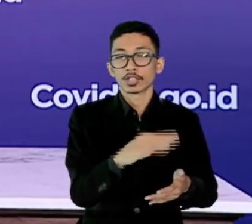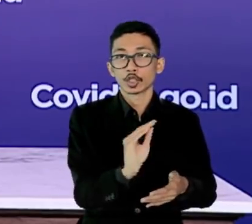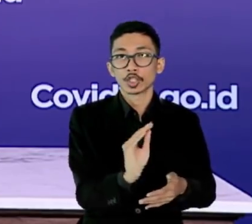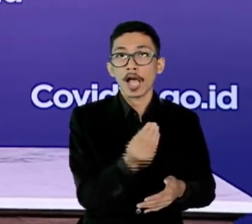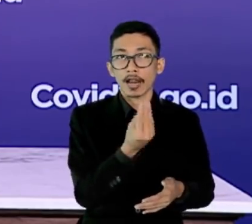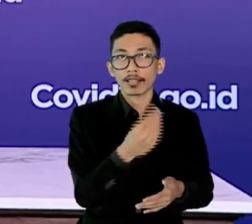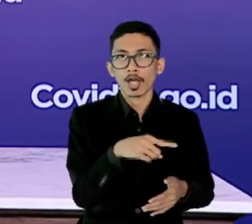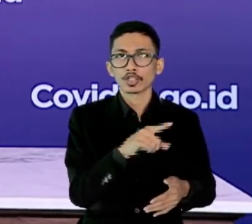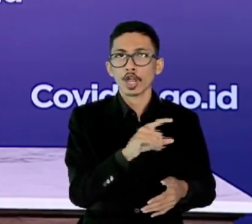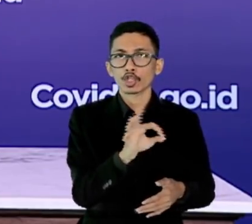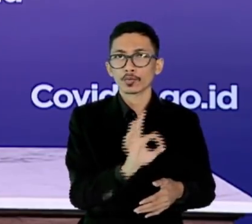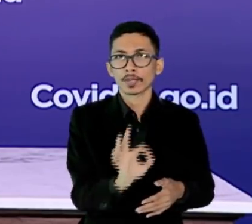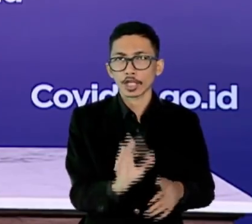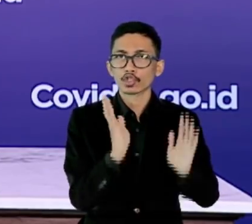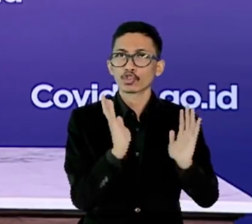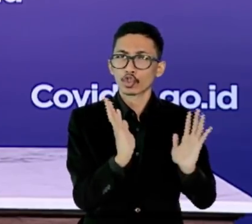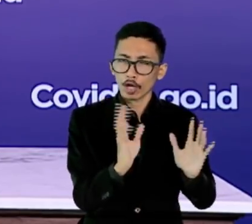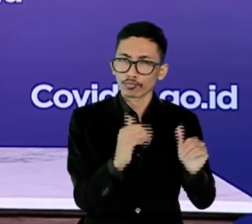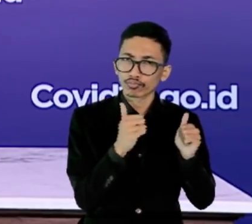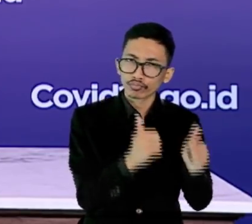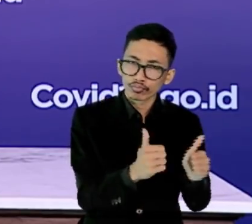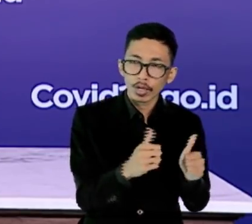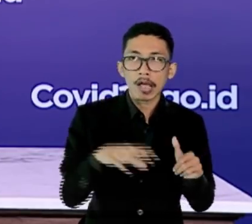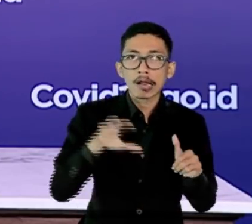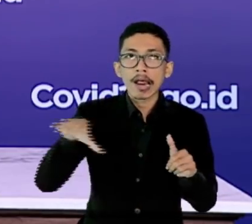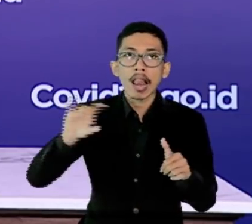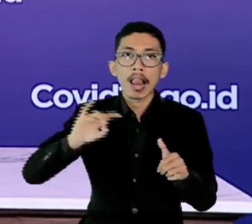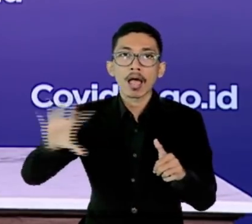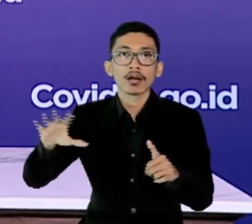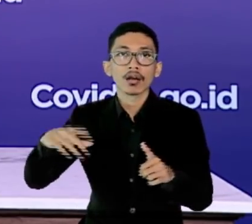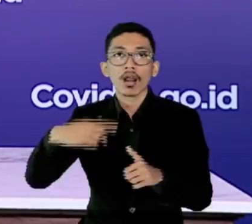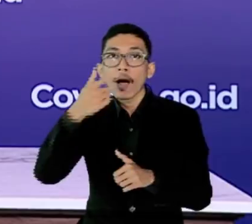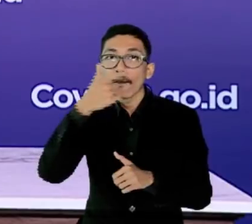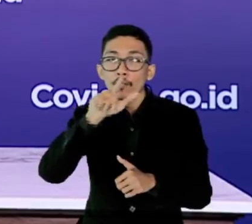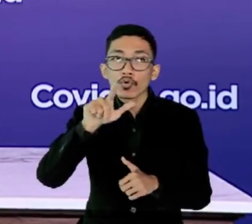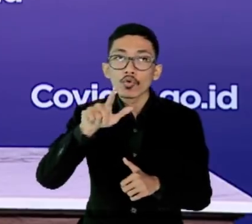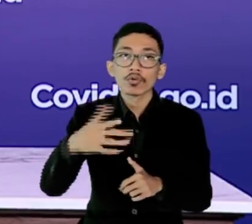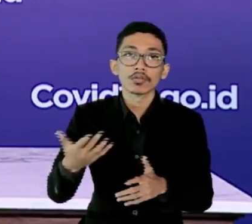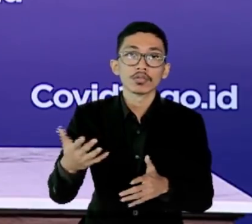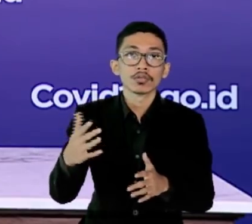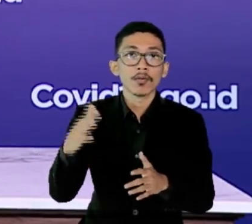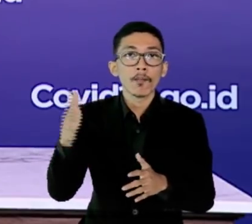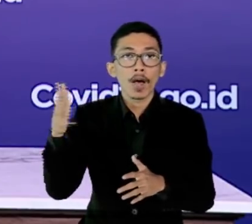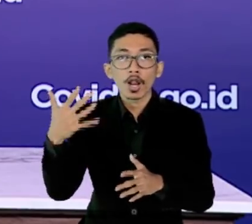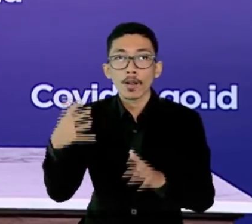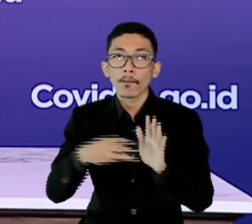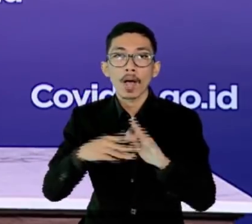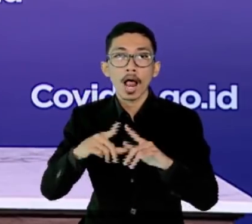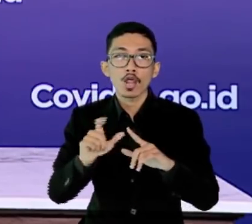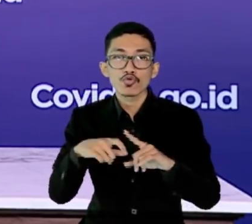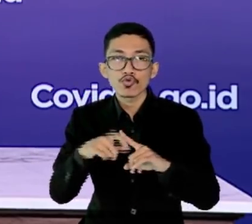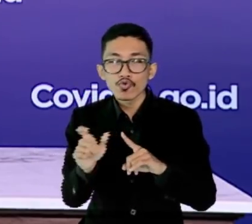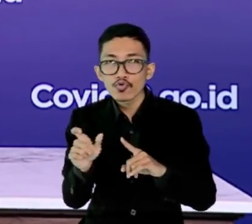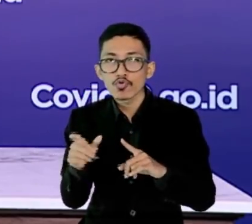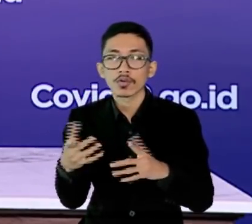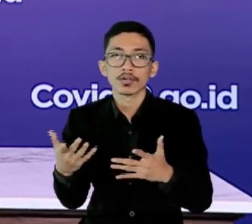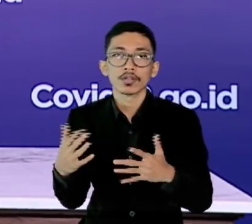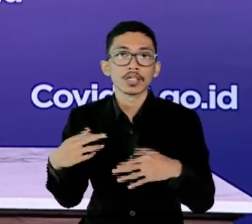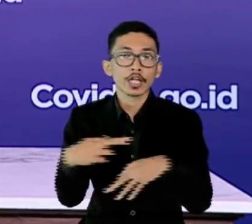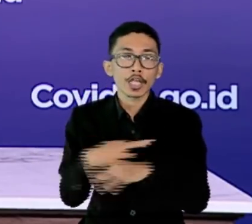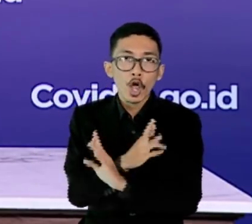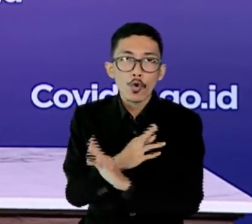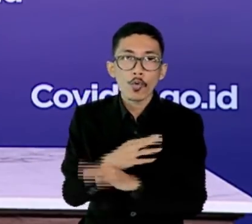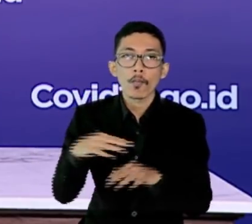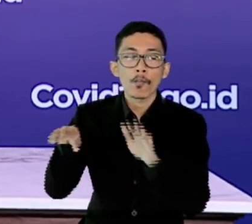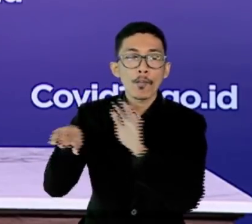100%, sementara di daerah seperti Lampung, Maluku Utara, Riau, Sumatera Barat, Papua,